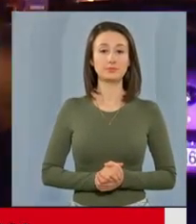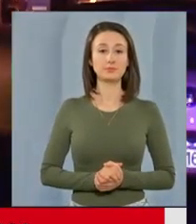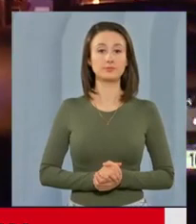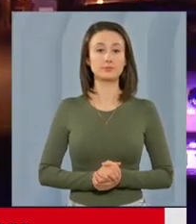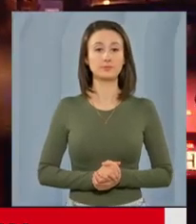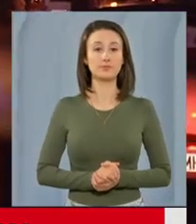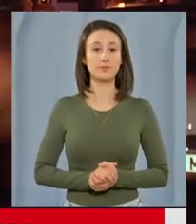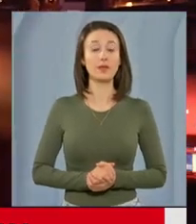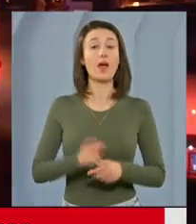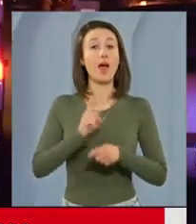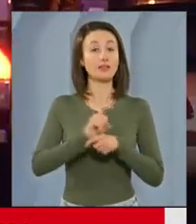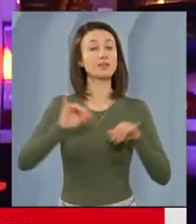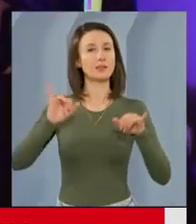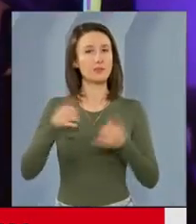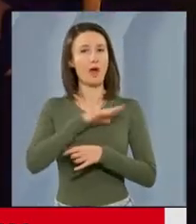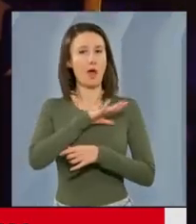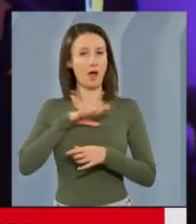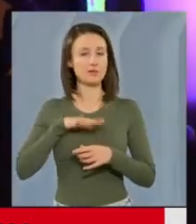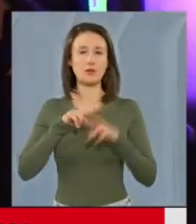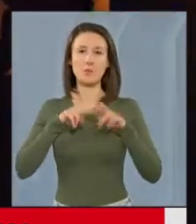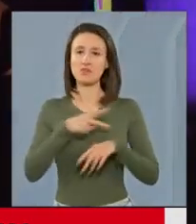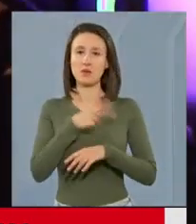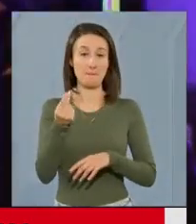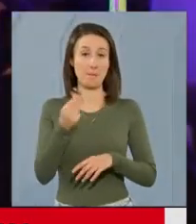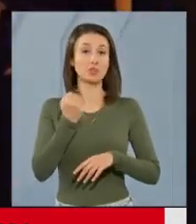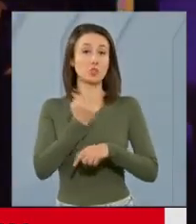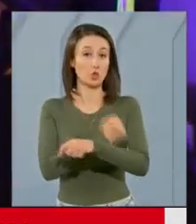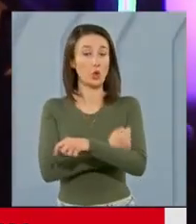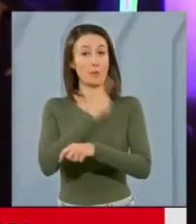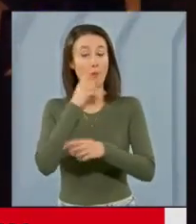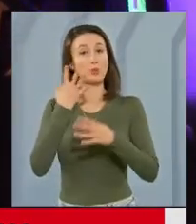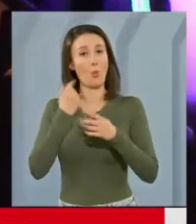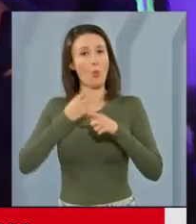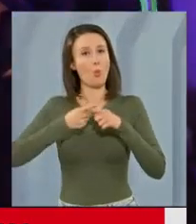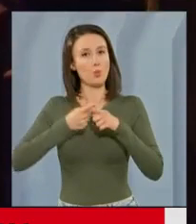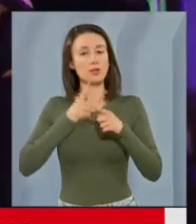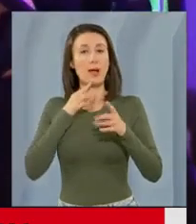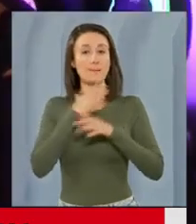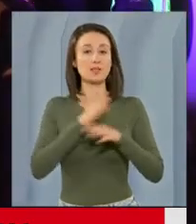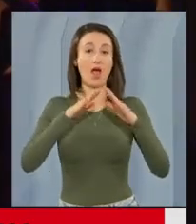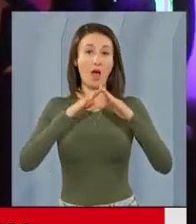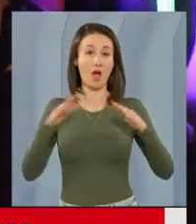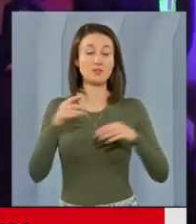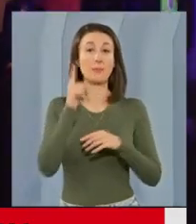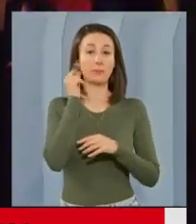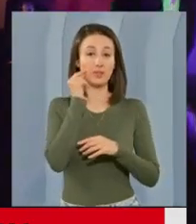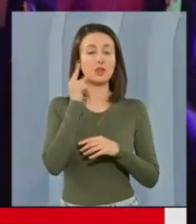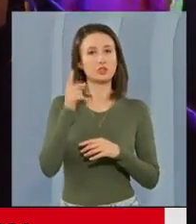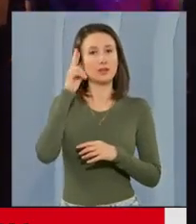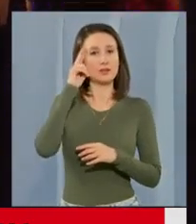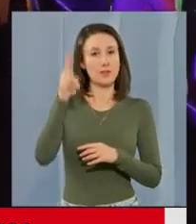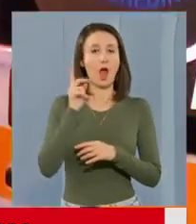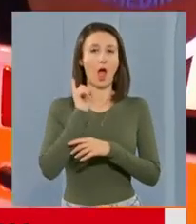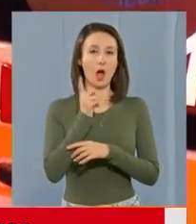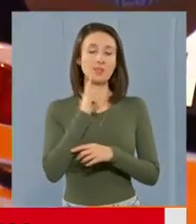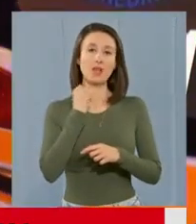cartierul Mazepa din Galați rămas fără bani de droguri bărbatul a luat un cuțit și a mers la locuința părinților săi acesta spera că sub